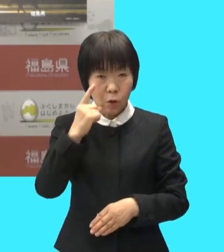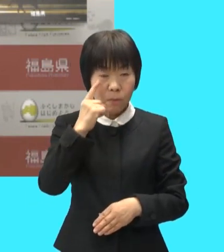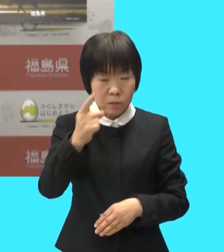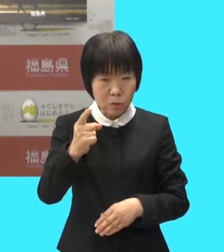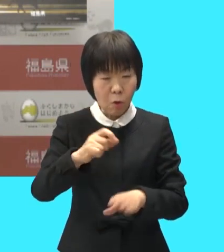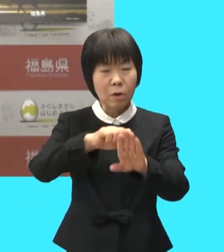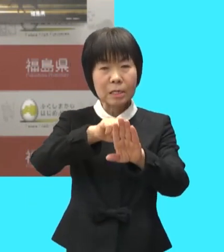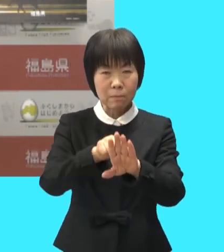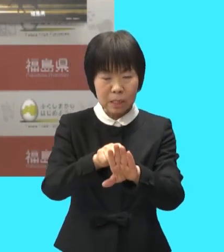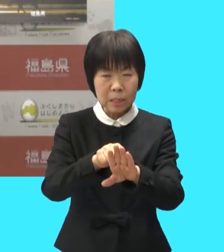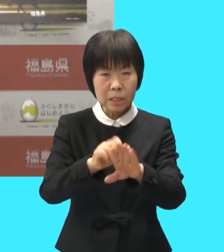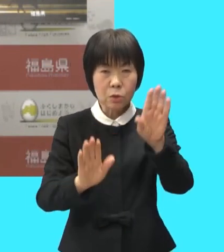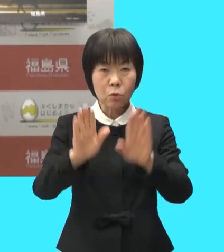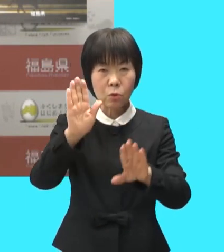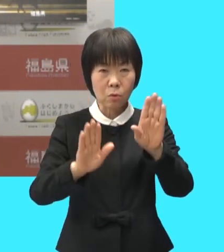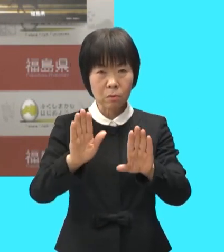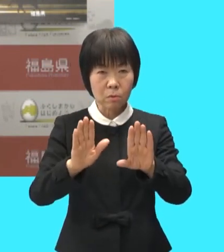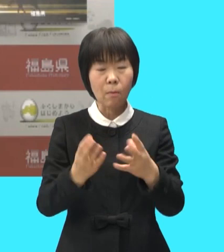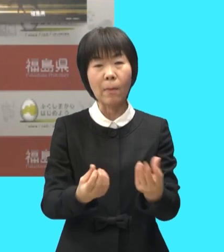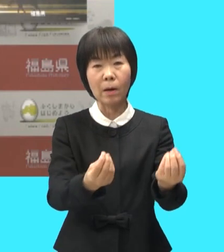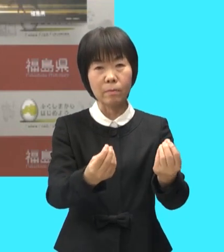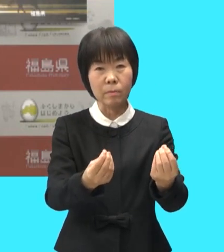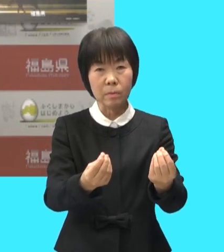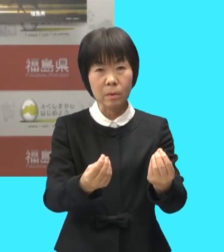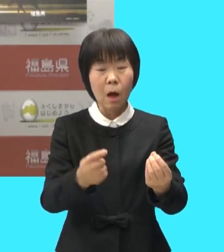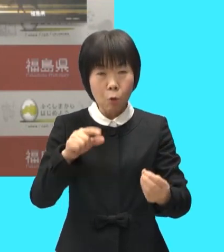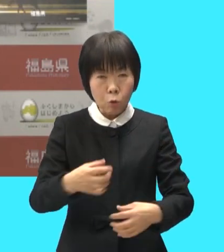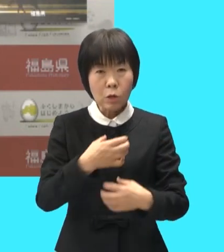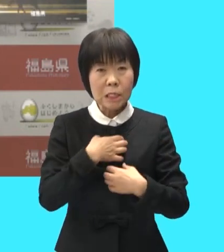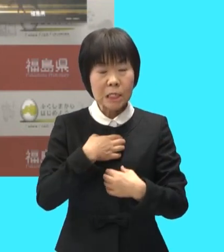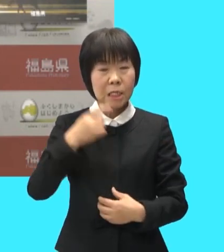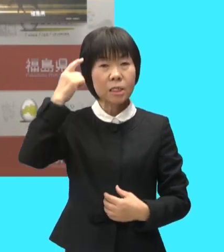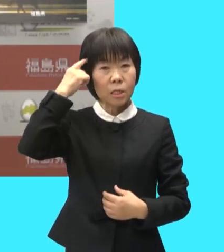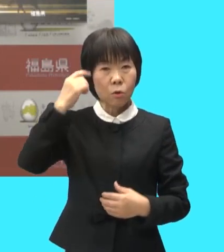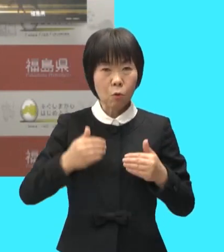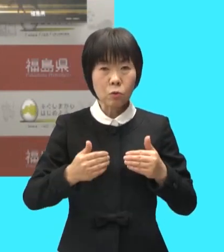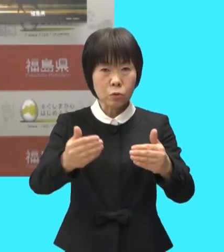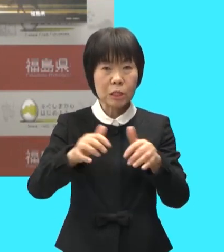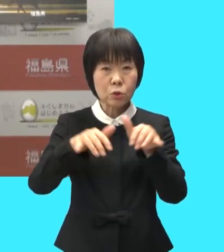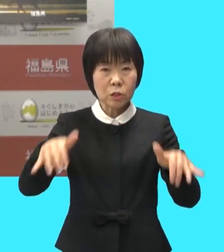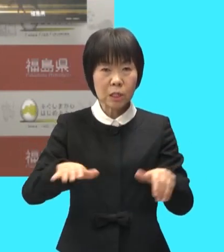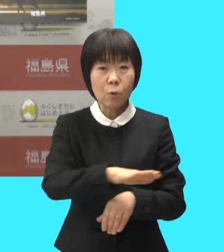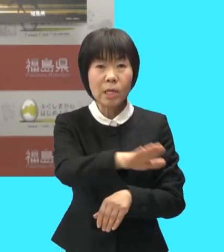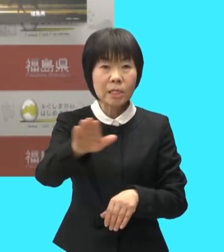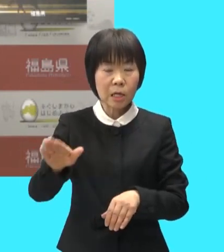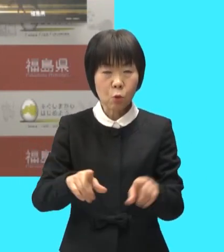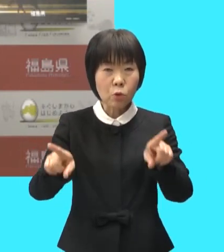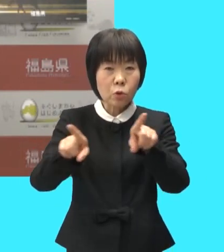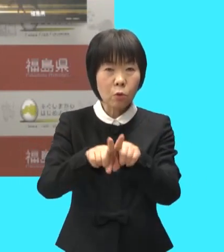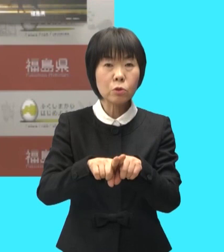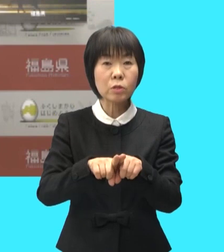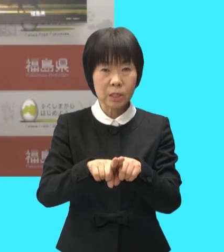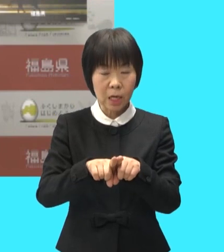厳しい状況にあること、何ら変わりがありません。この危機意識をこの推進組織の皆さんと共有をして